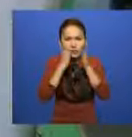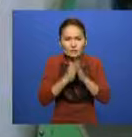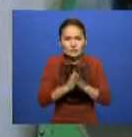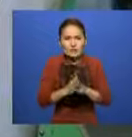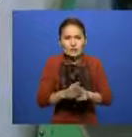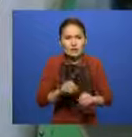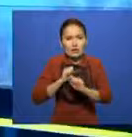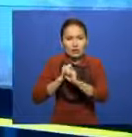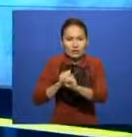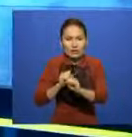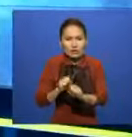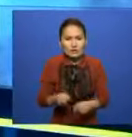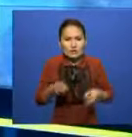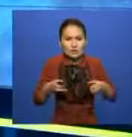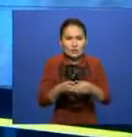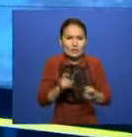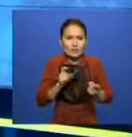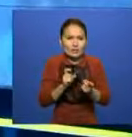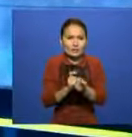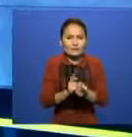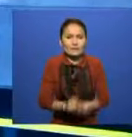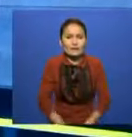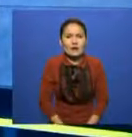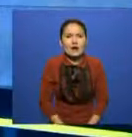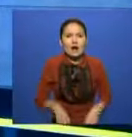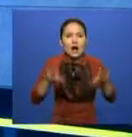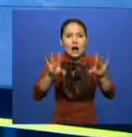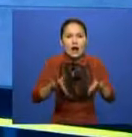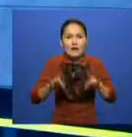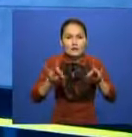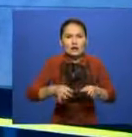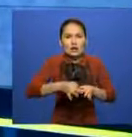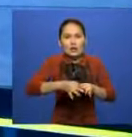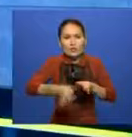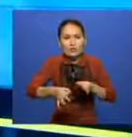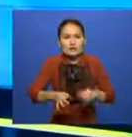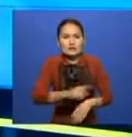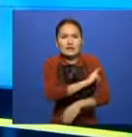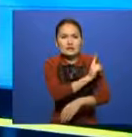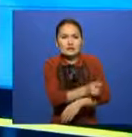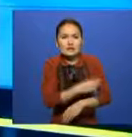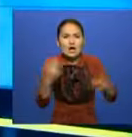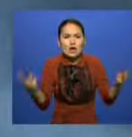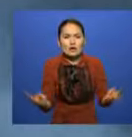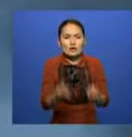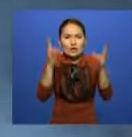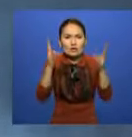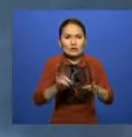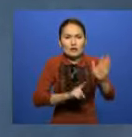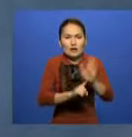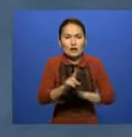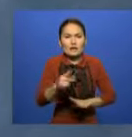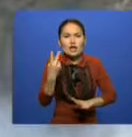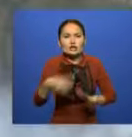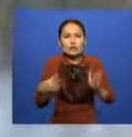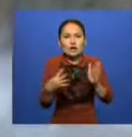айтады. Ал Австралияның оңтүстігінде орман өрті өршіп барады. Табиғи апат салдарынан жарақат алғандар саны 29